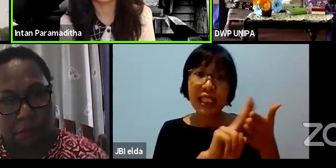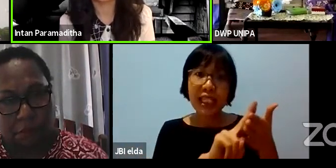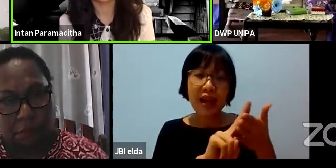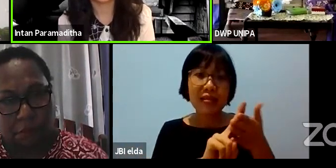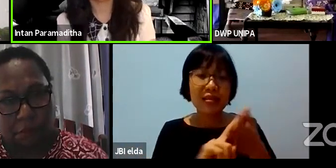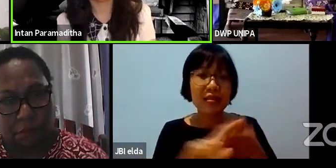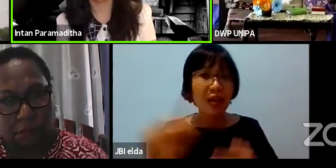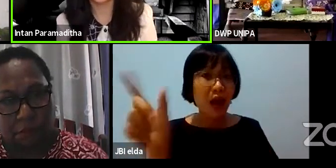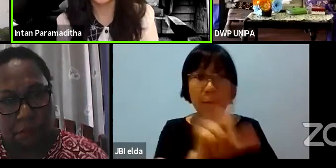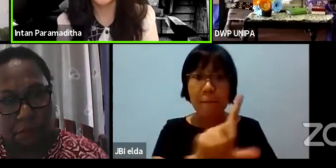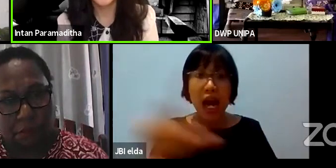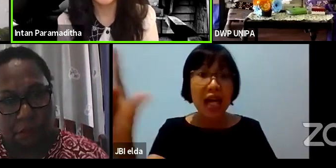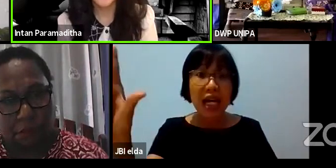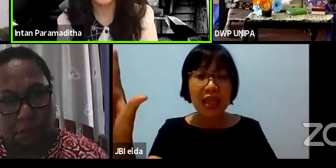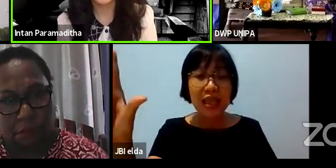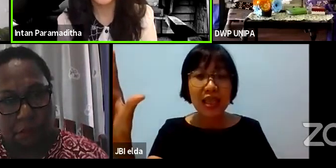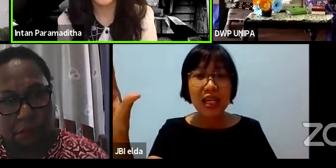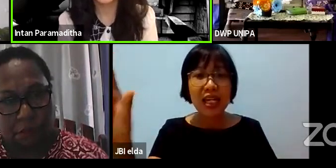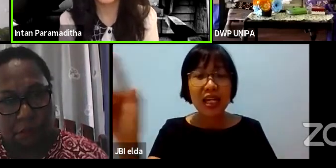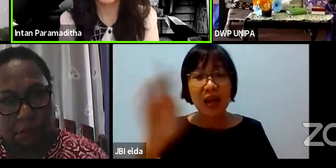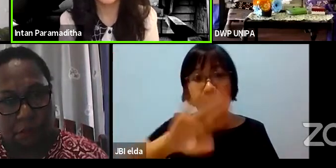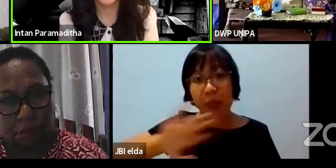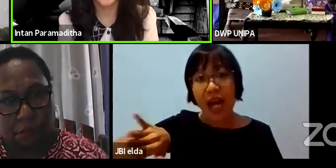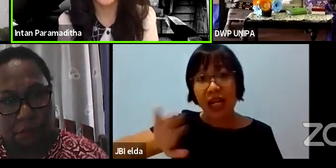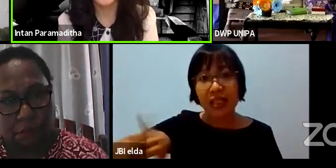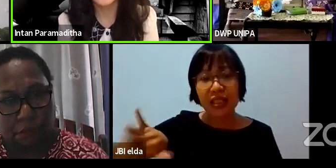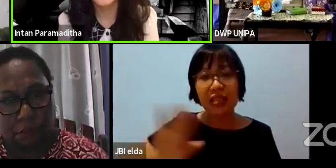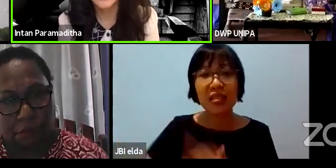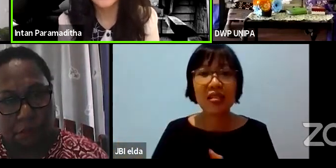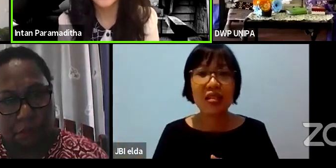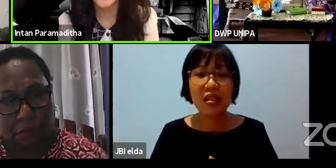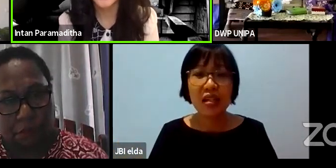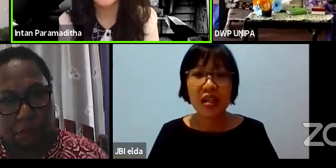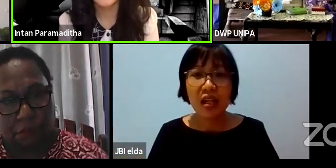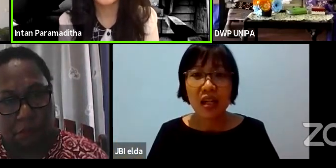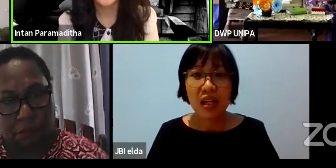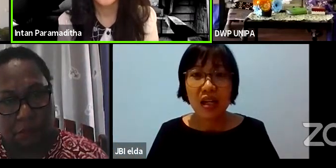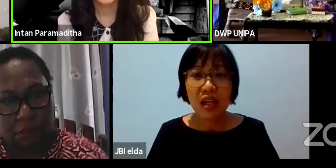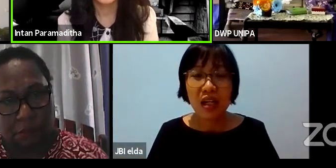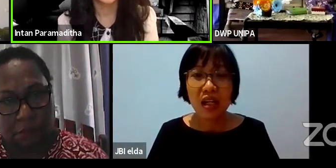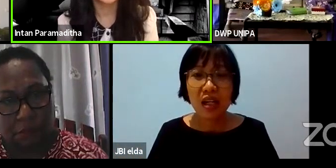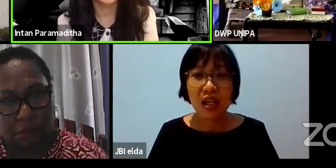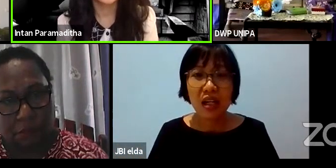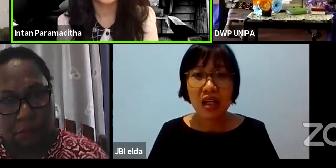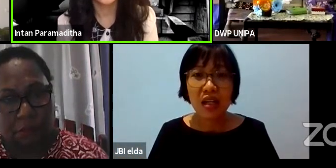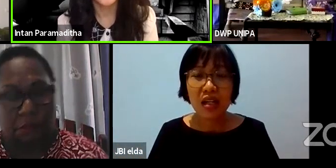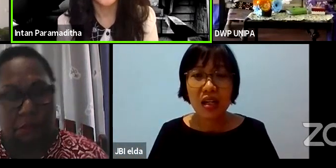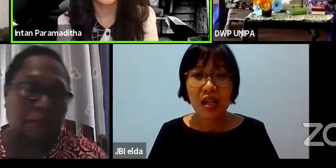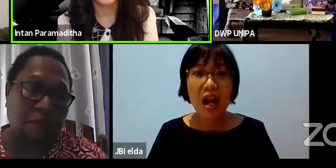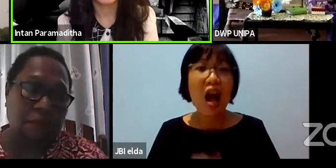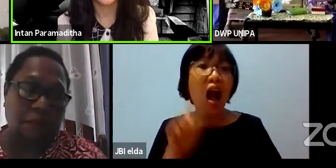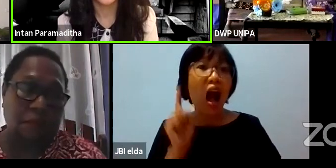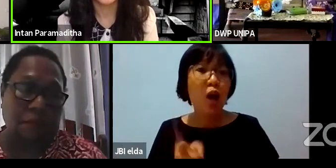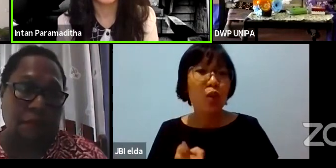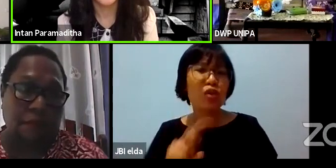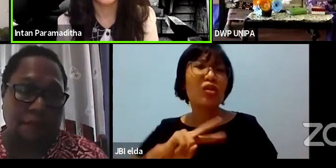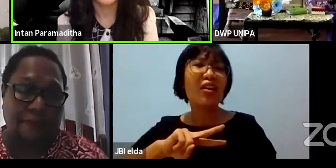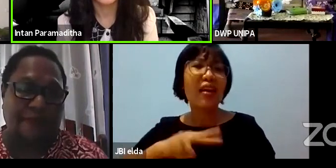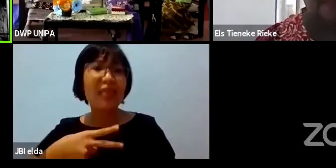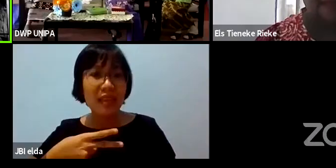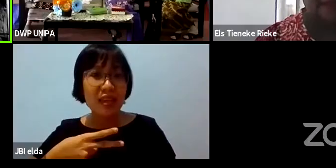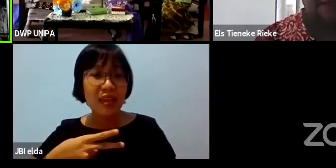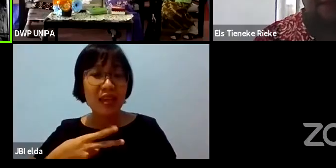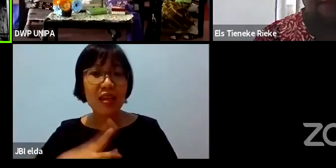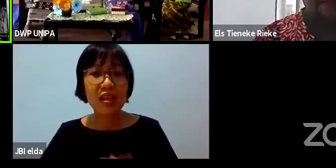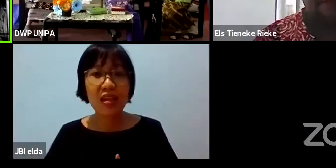beragam yang dari kulit hitam dan kelompok lainnya gitu misalnya. Sebetulnya itu upaya untuk